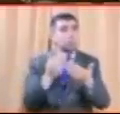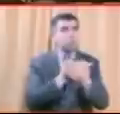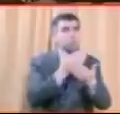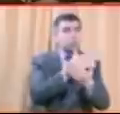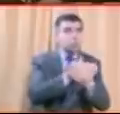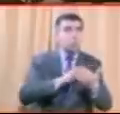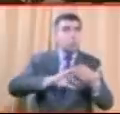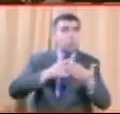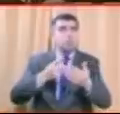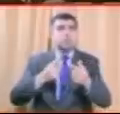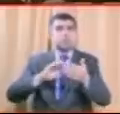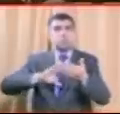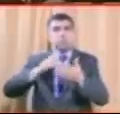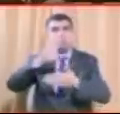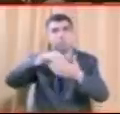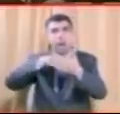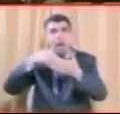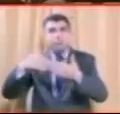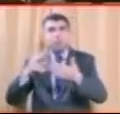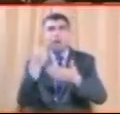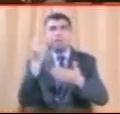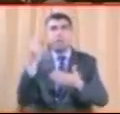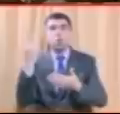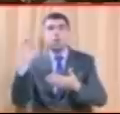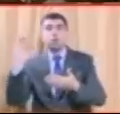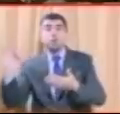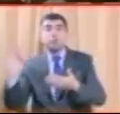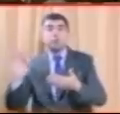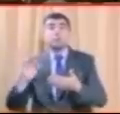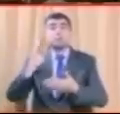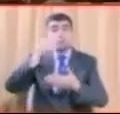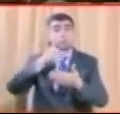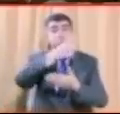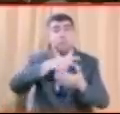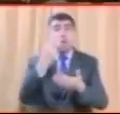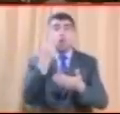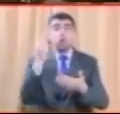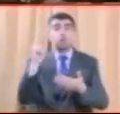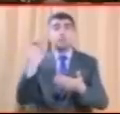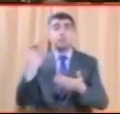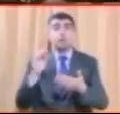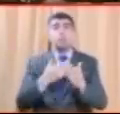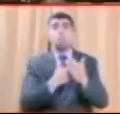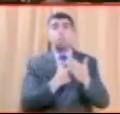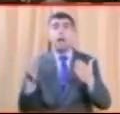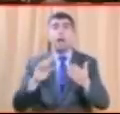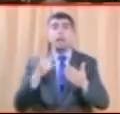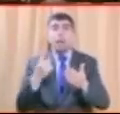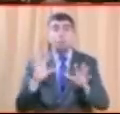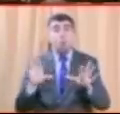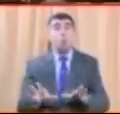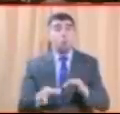الموارد محدده ديال المخطط الاستراتيجيه 2020 واللي تحددت 20 مليار ديال الدرهم وبانت الموارد ديالها، غير